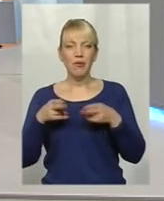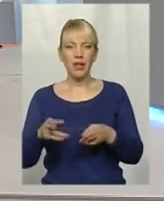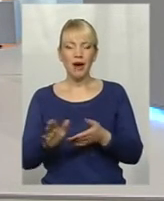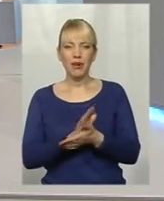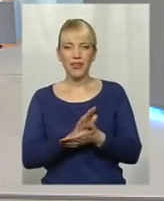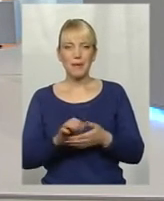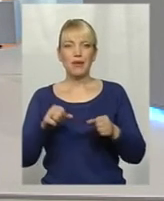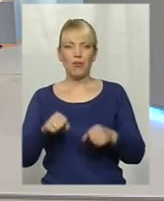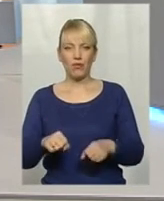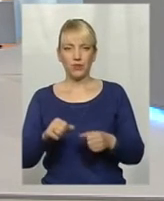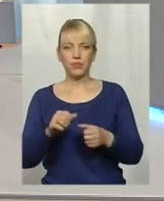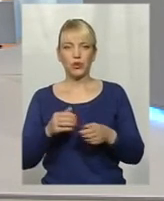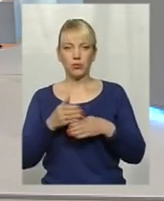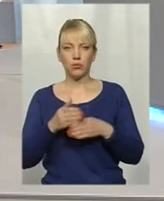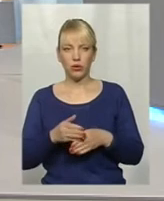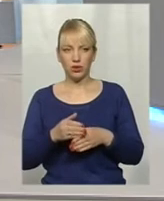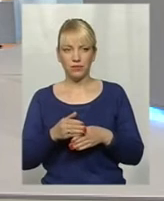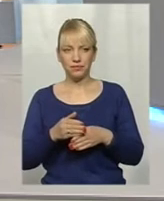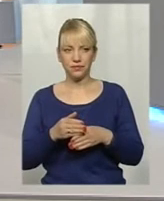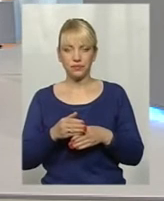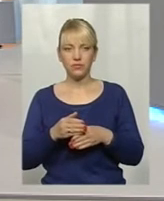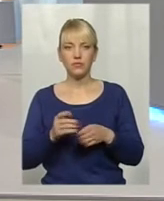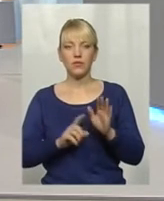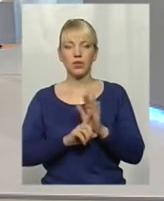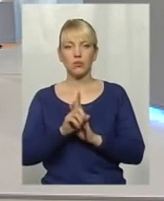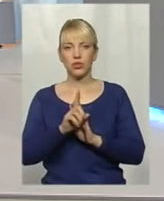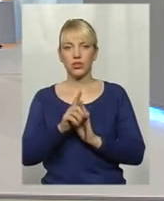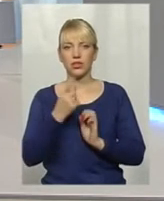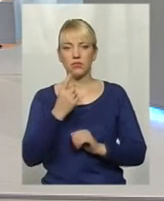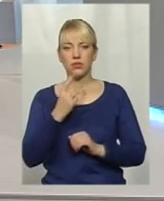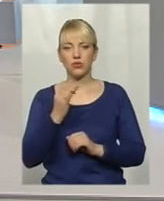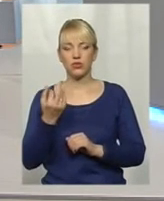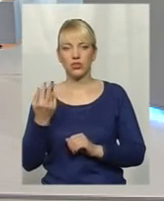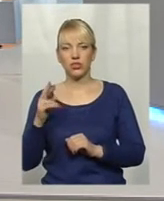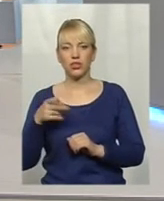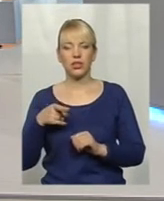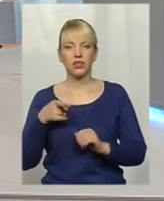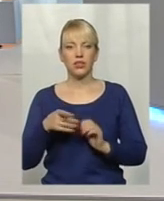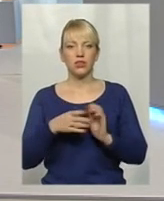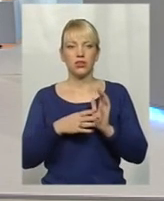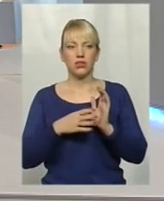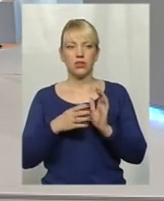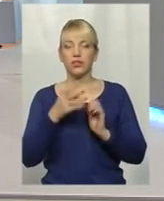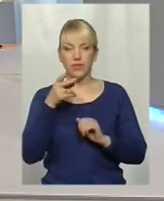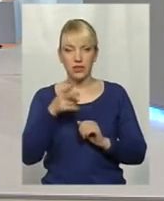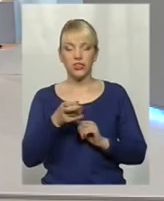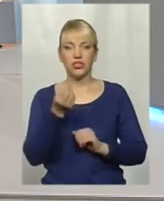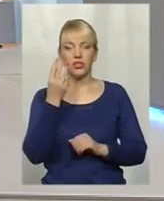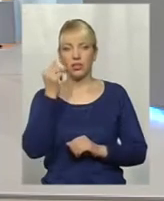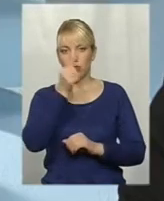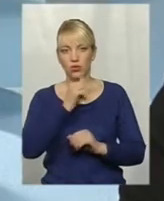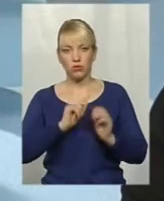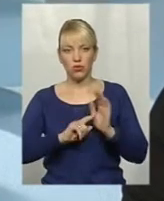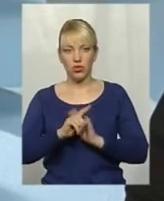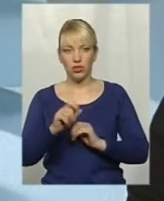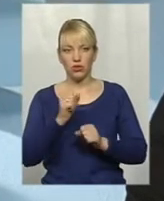Безоплатна правова допомога у кримінальних справах розпочалася з 1 січня 2013 року. І з початку